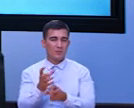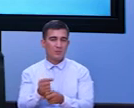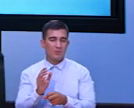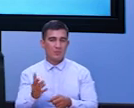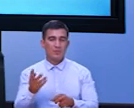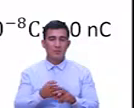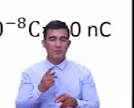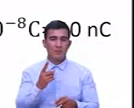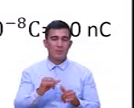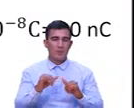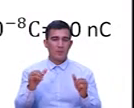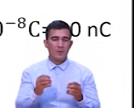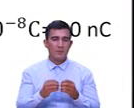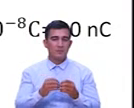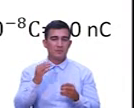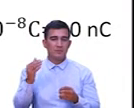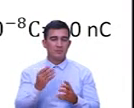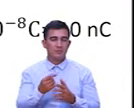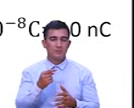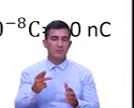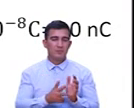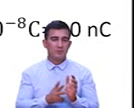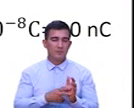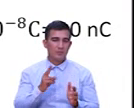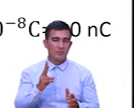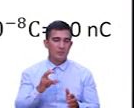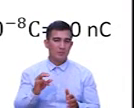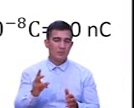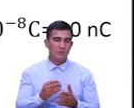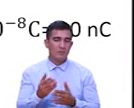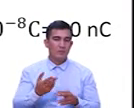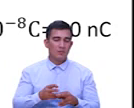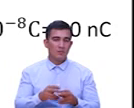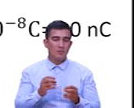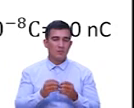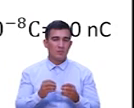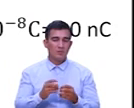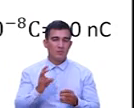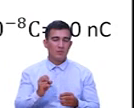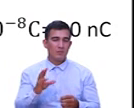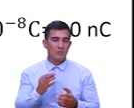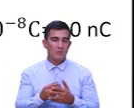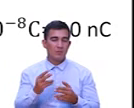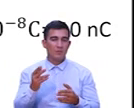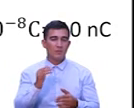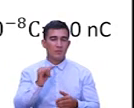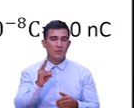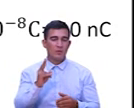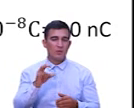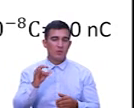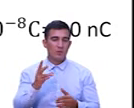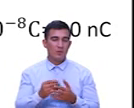qoladi 1 ko'paytirilgan 10 ustida minus 8 kulon. Bu esa 10 nanokulonga teng bo'ladi.